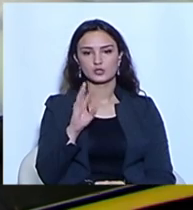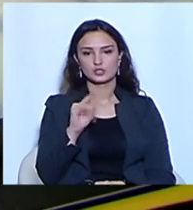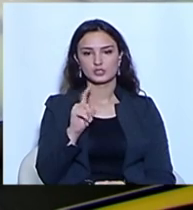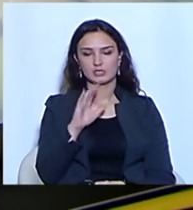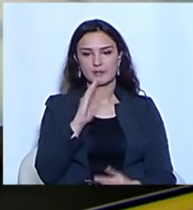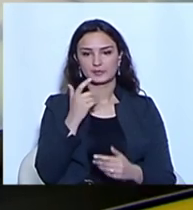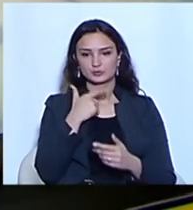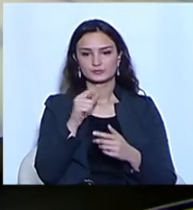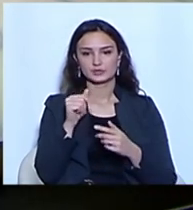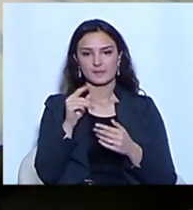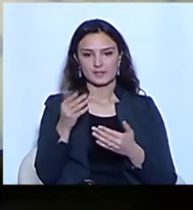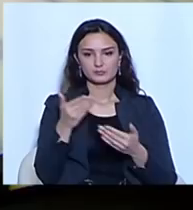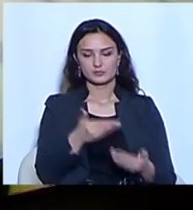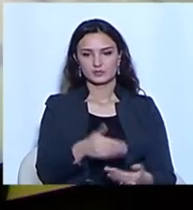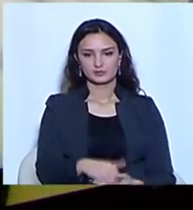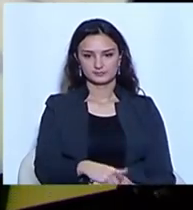თამარ.